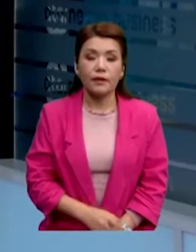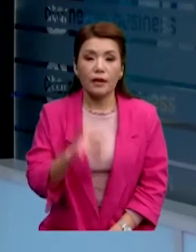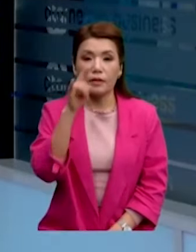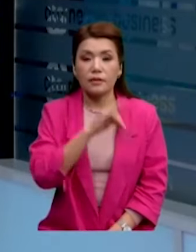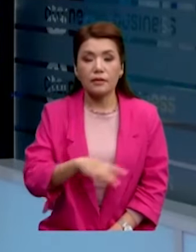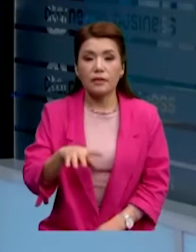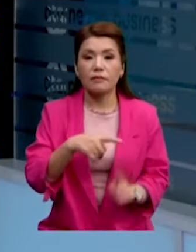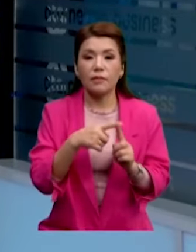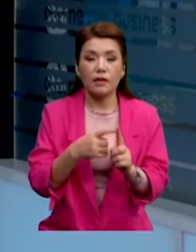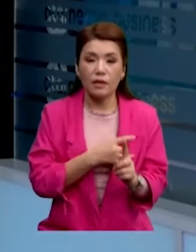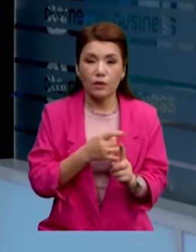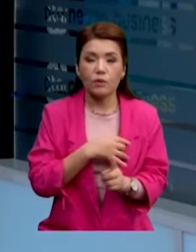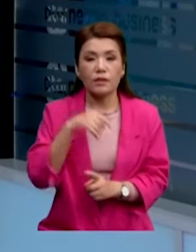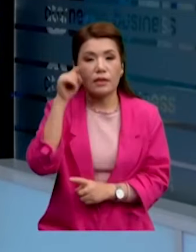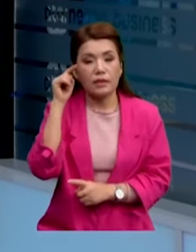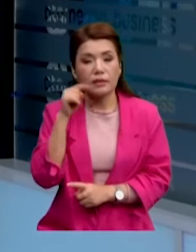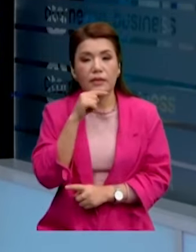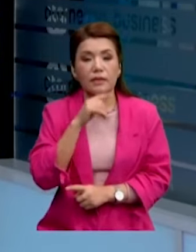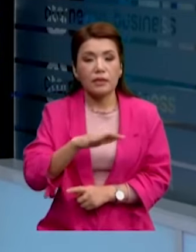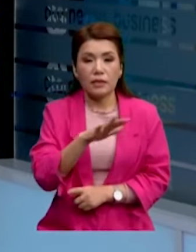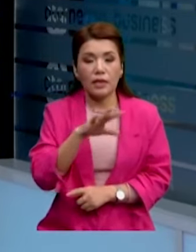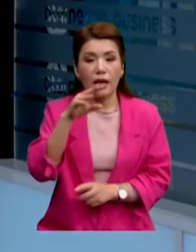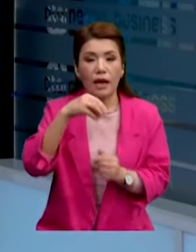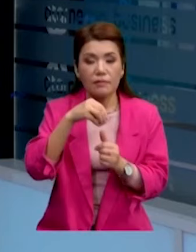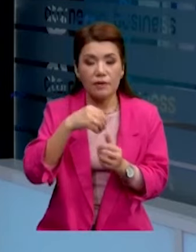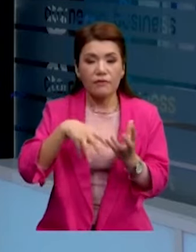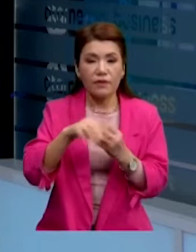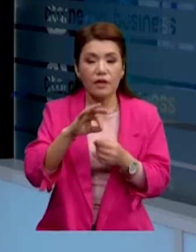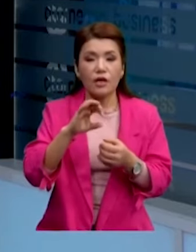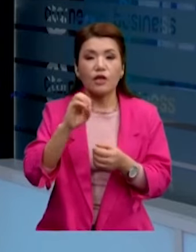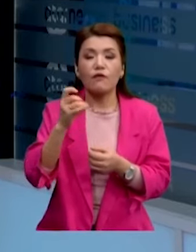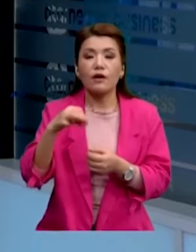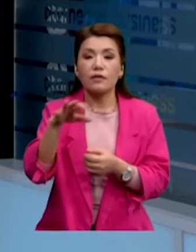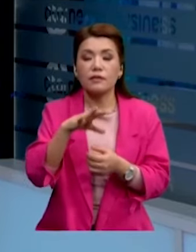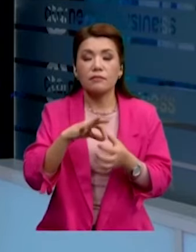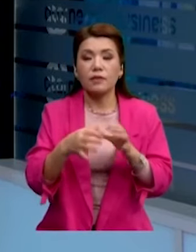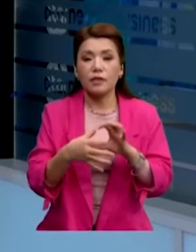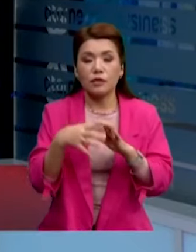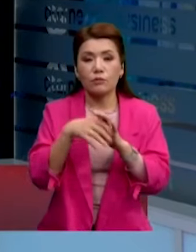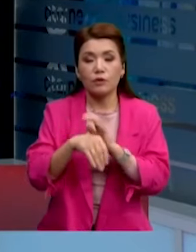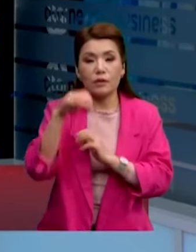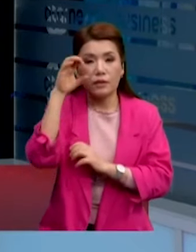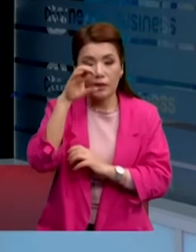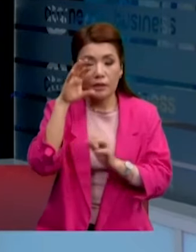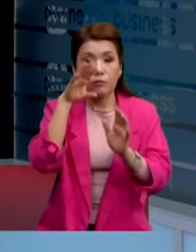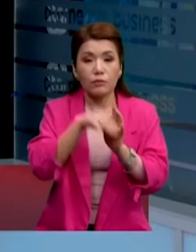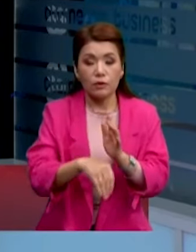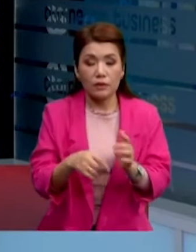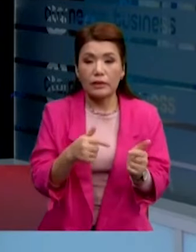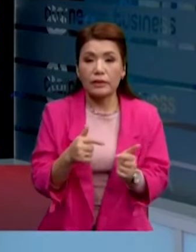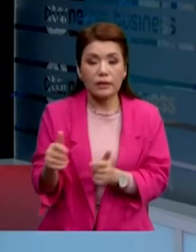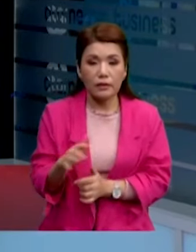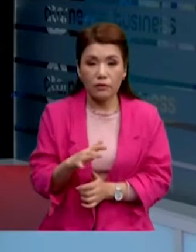Қазақстан, Белоруссия, Қырғызстан, Ресей және Армения мүше болып табылатын Еуразиялық экономикалық одаққа Өзбекстан түбегейлі кіруге әлі дайын